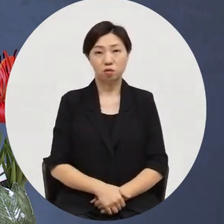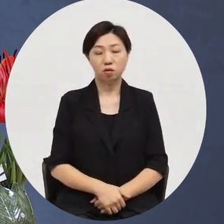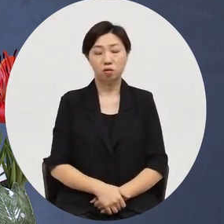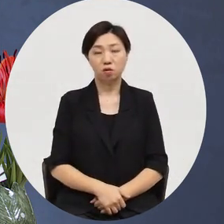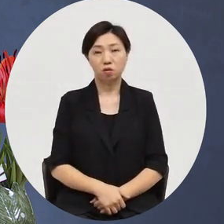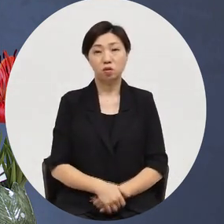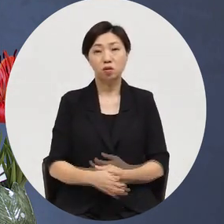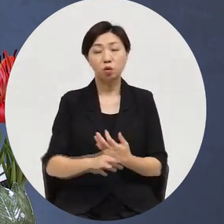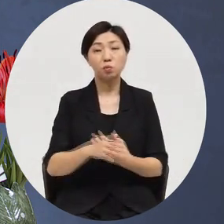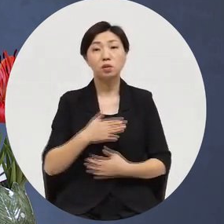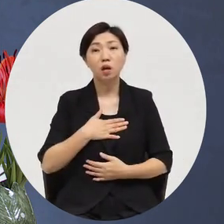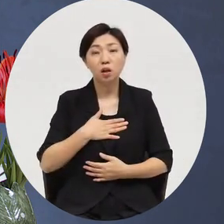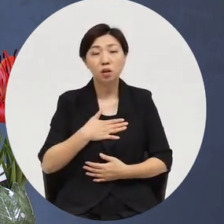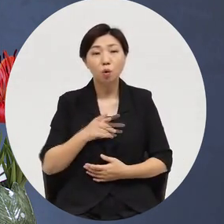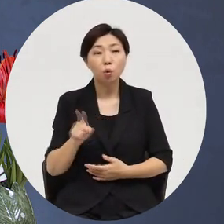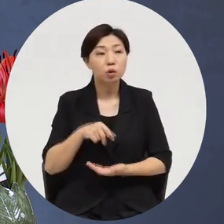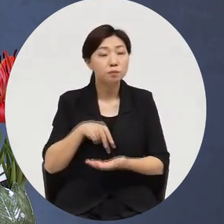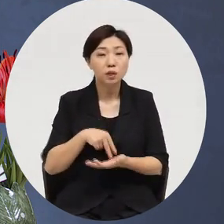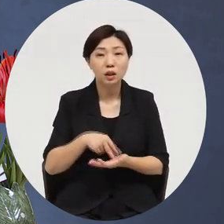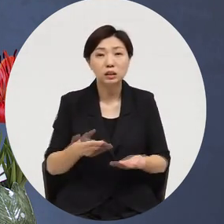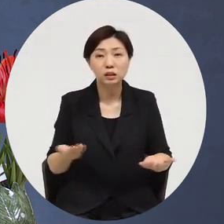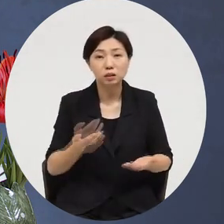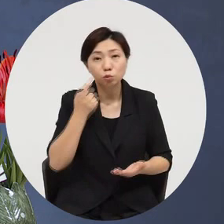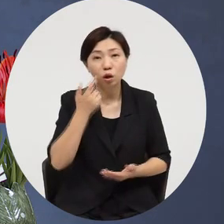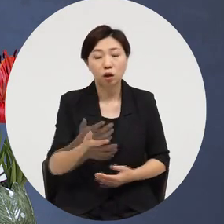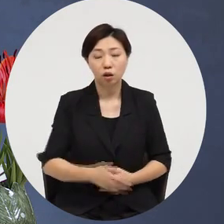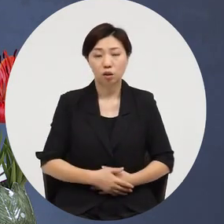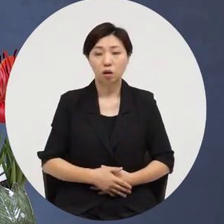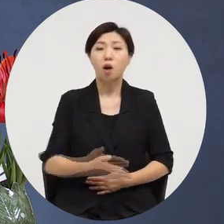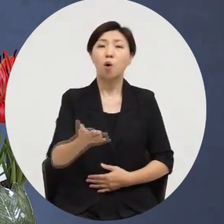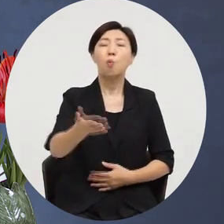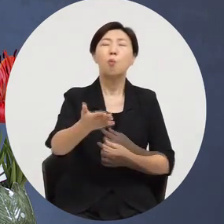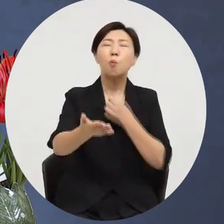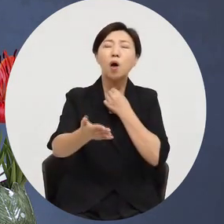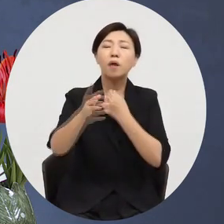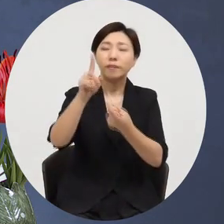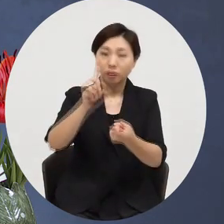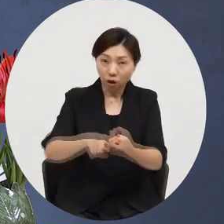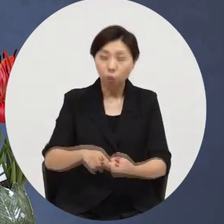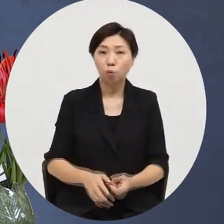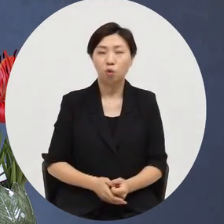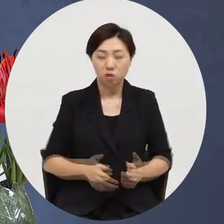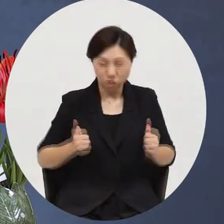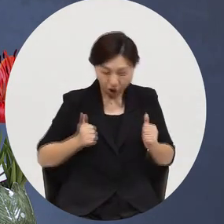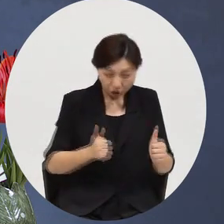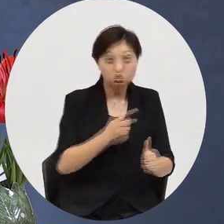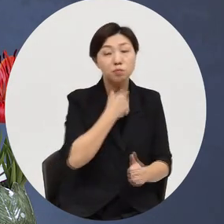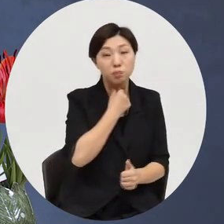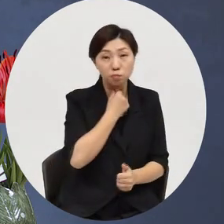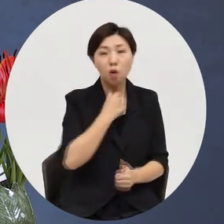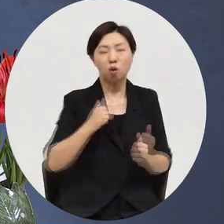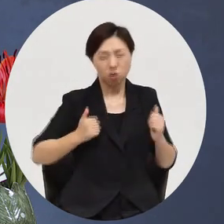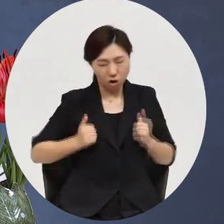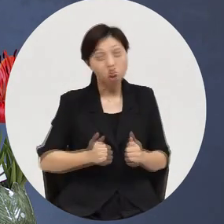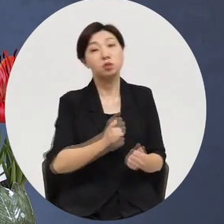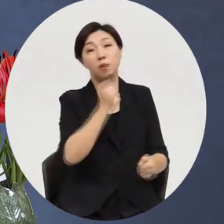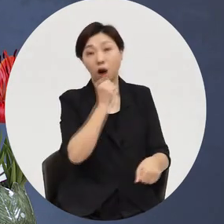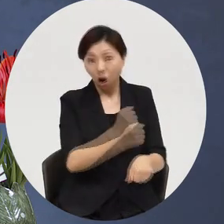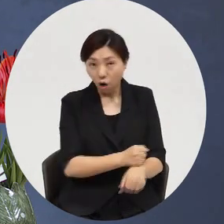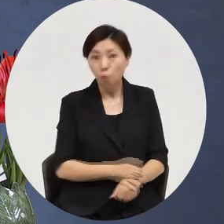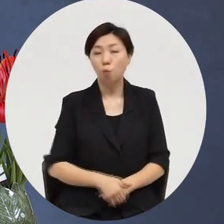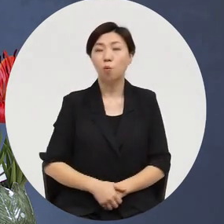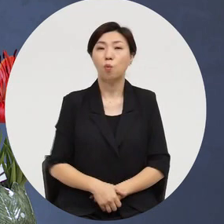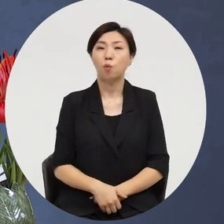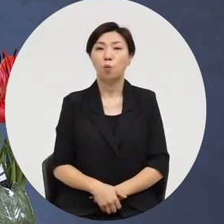그러면 저는 어떤 마음으로 일을 해야 되는지. 아니지, 자기 좋을 대로 하라는 거예요. 열심히 하고 싶으면 열심히 하고,